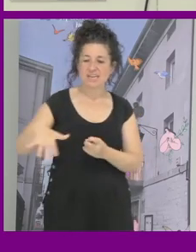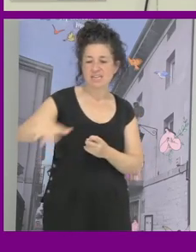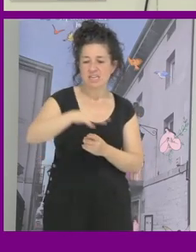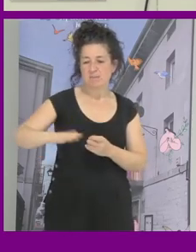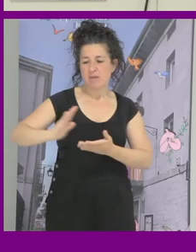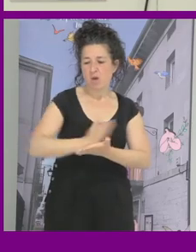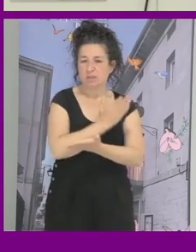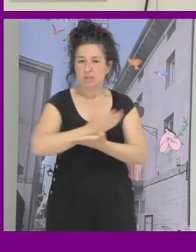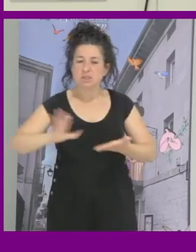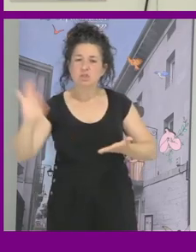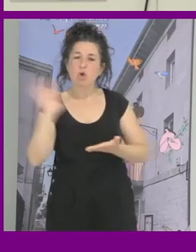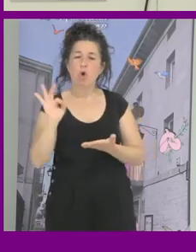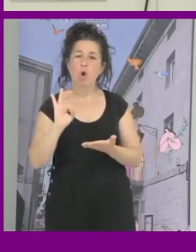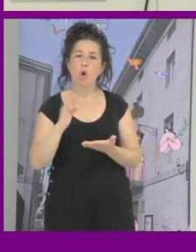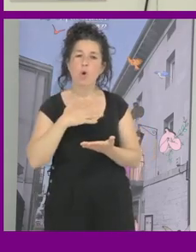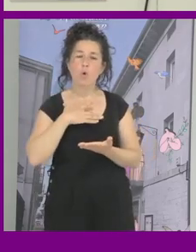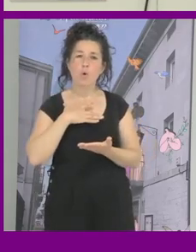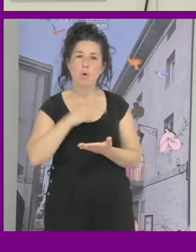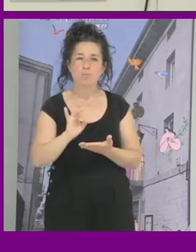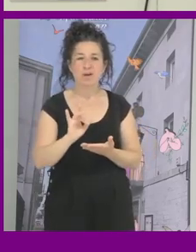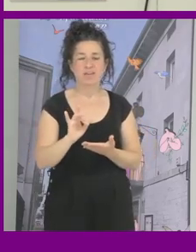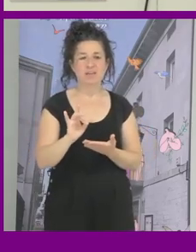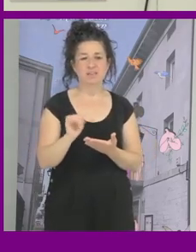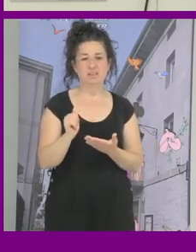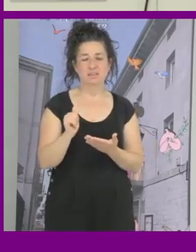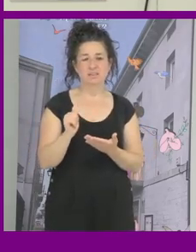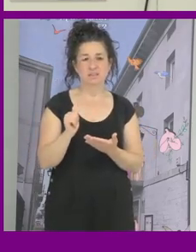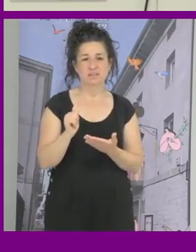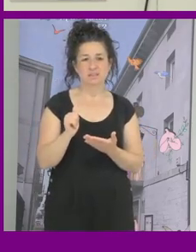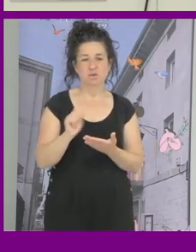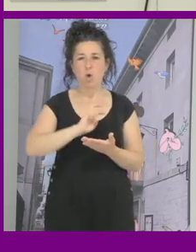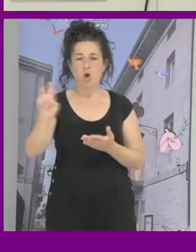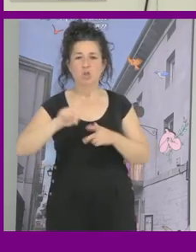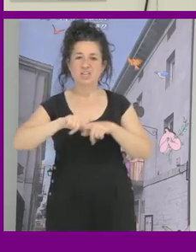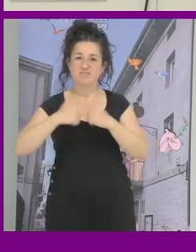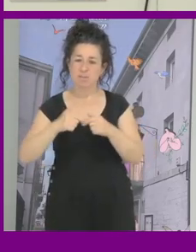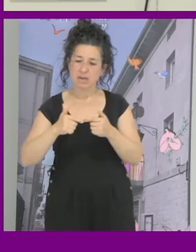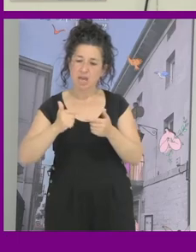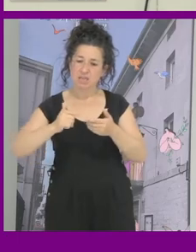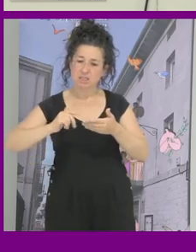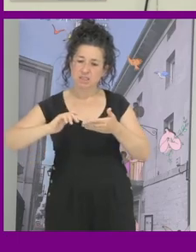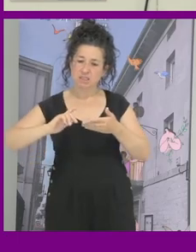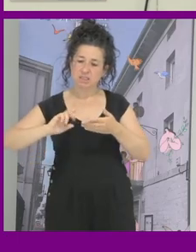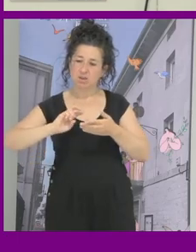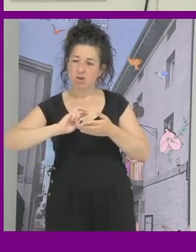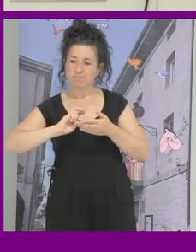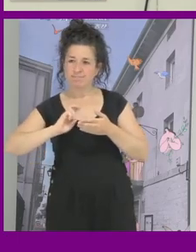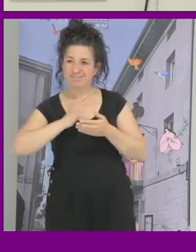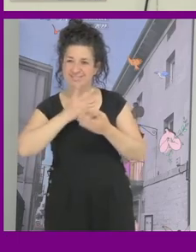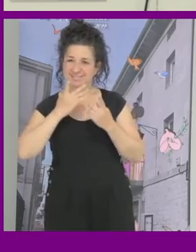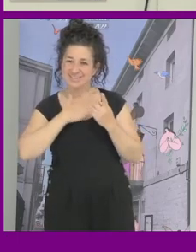edo gainontzeko disidentzia edo diren familiekin batera landu daiteken kontu